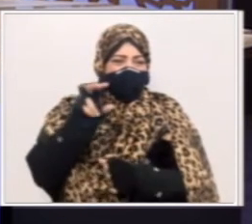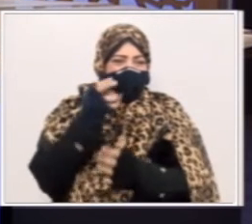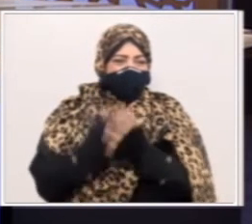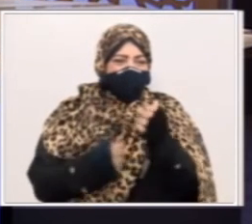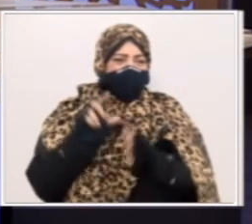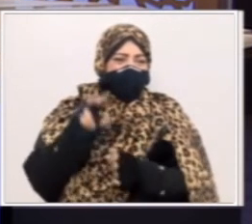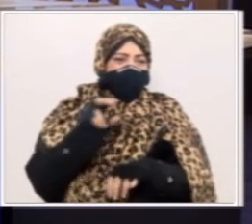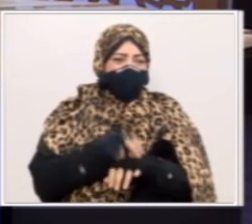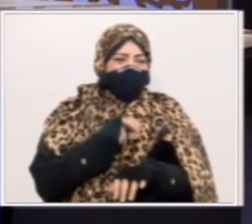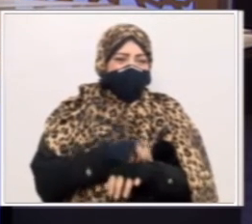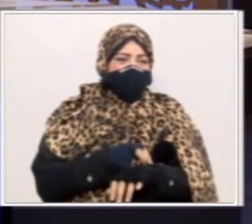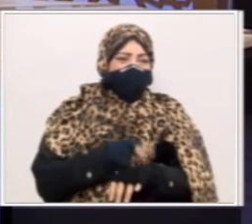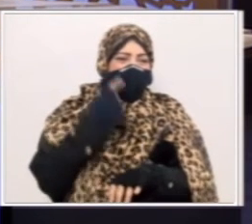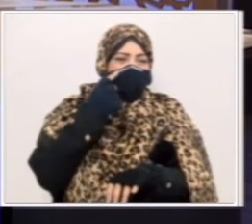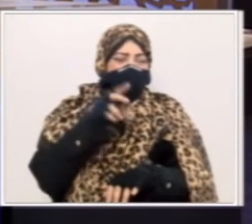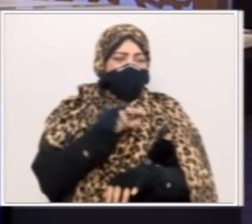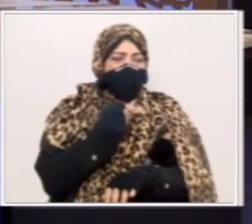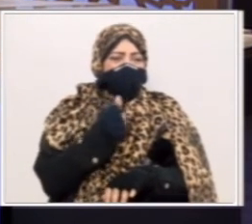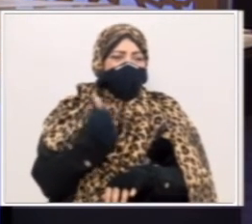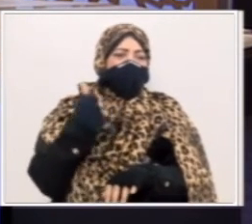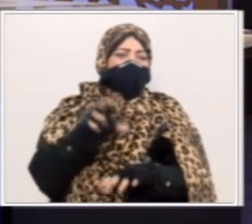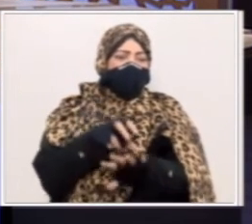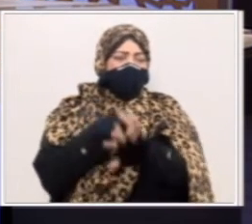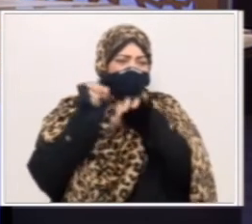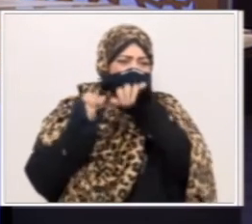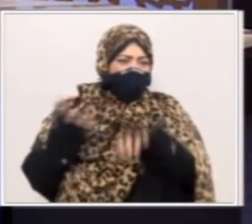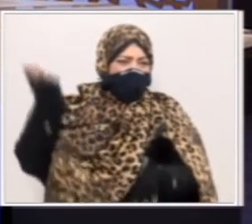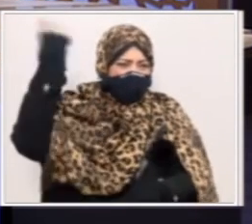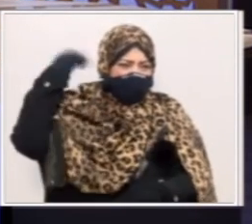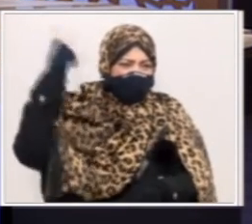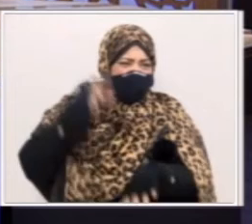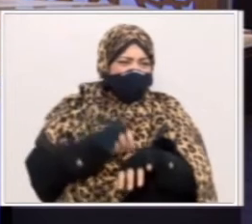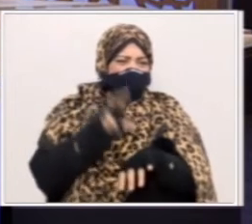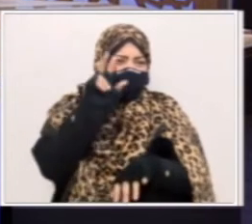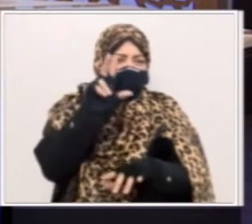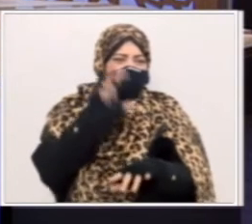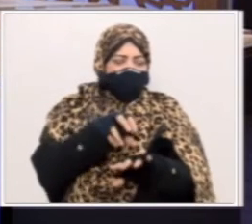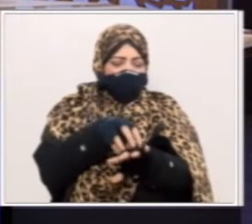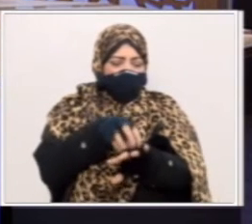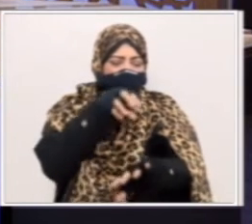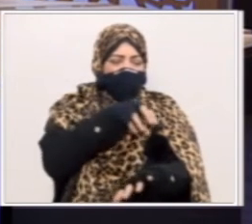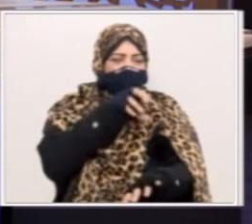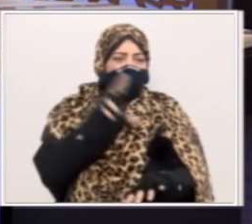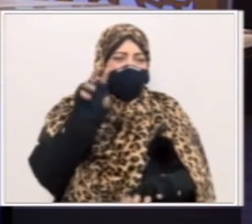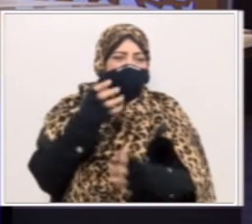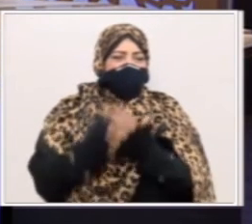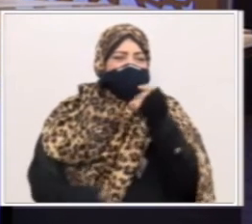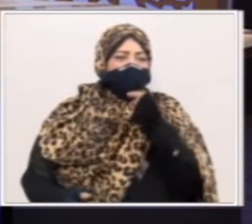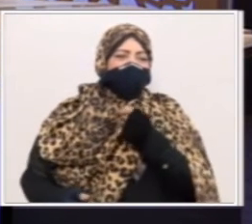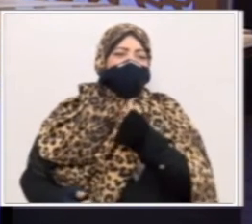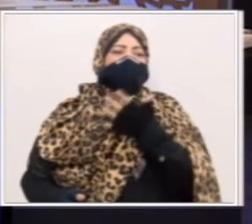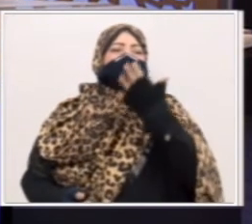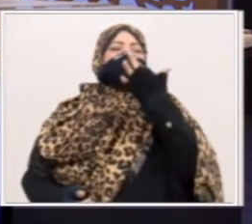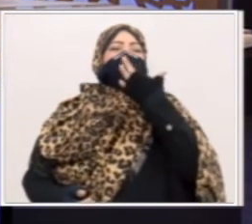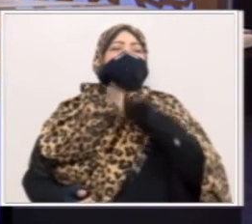بفمه، فخشي على الذي يحجم هذا أنه لما يمص الدم بفمه ينزل شيء إلى